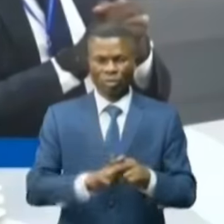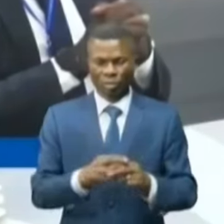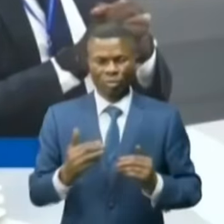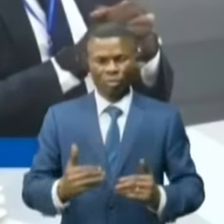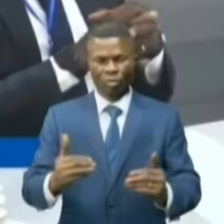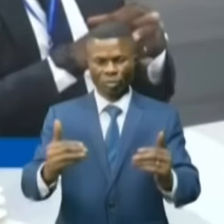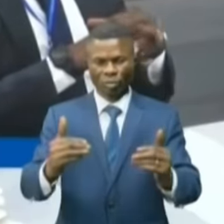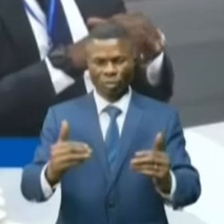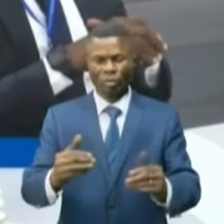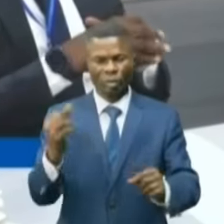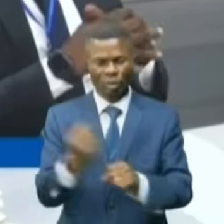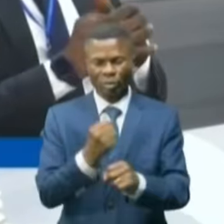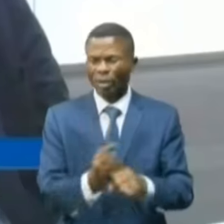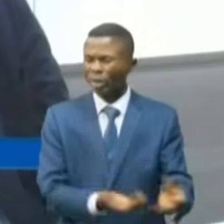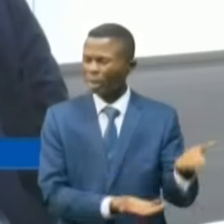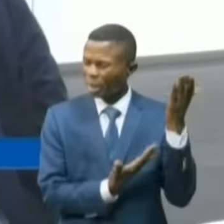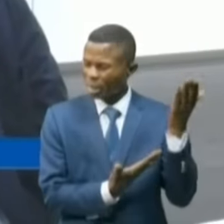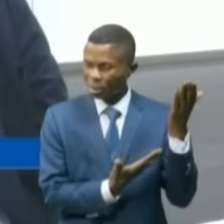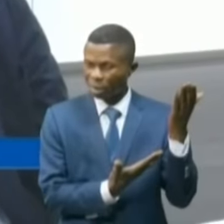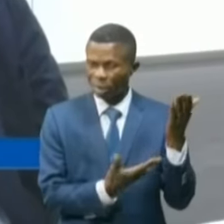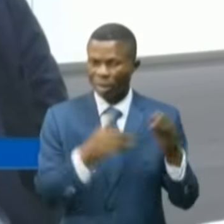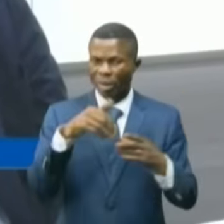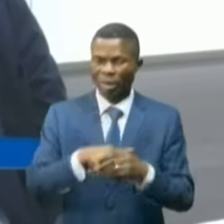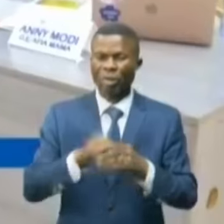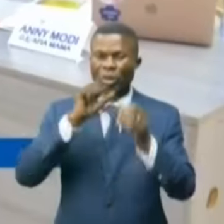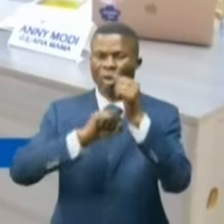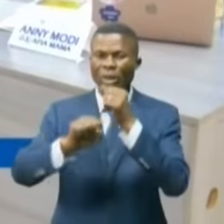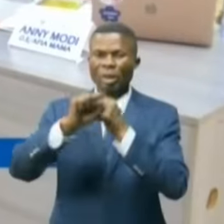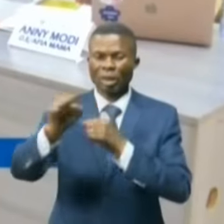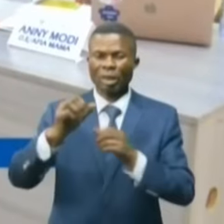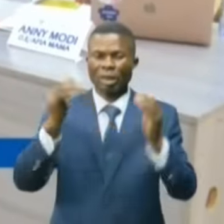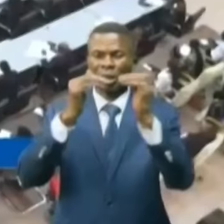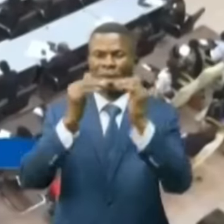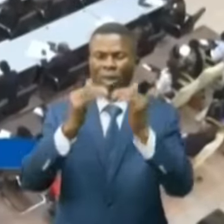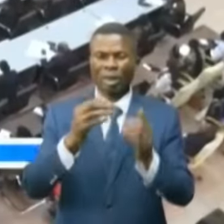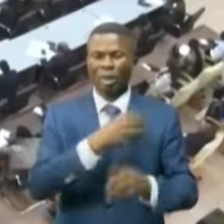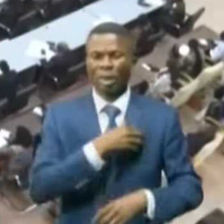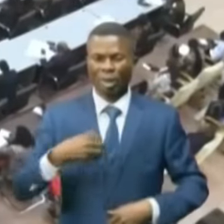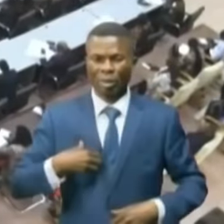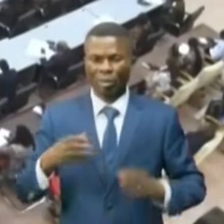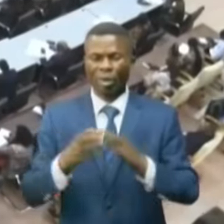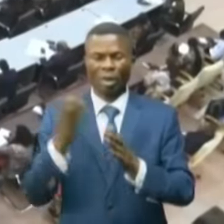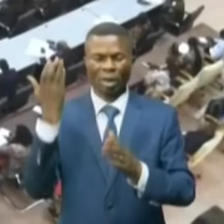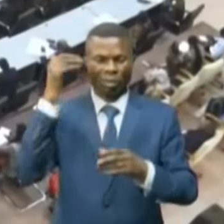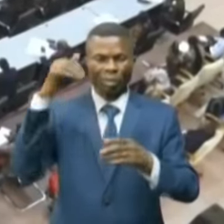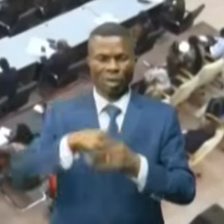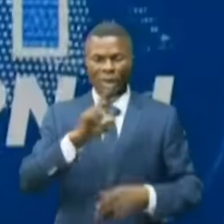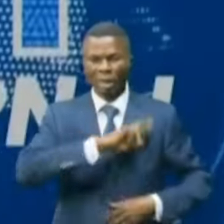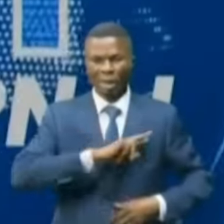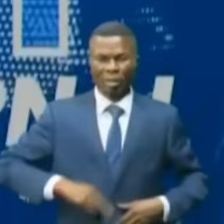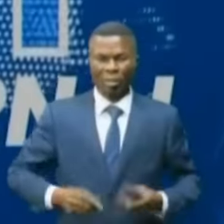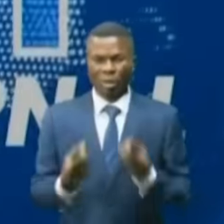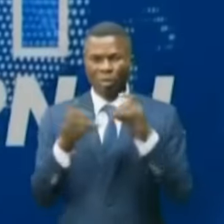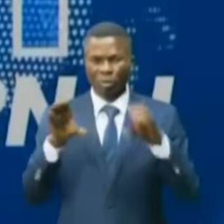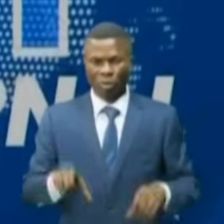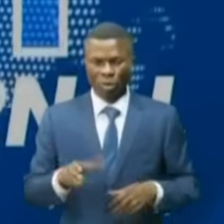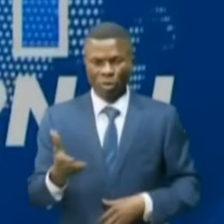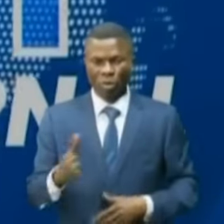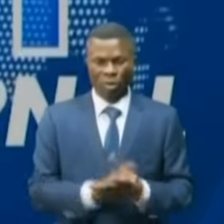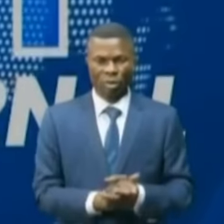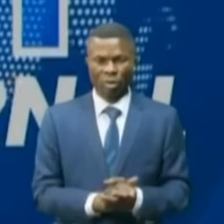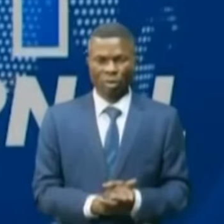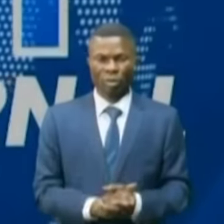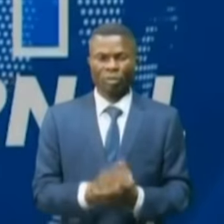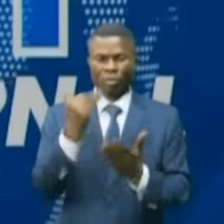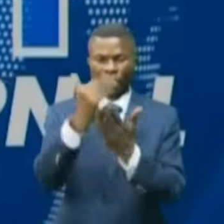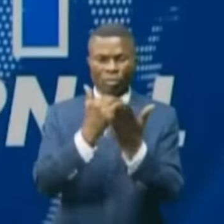continue de jouer un rôle crucial dans la promotion de l'égalité des genres en RDC. L'on